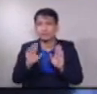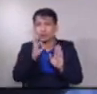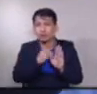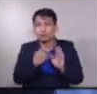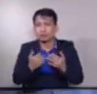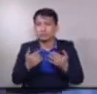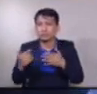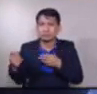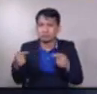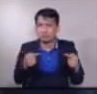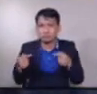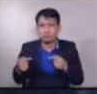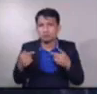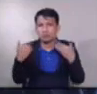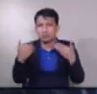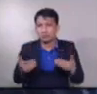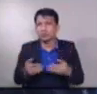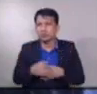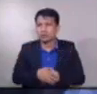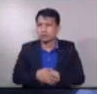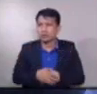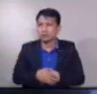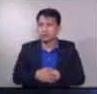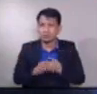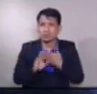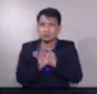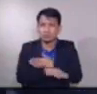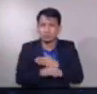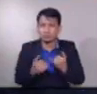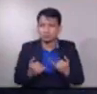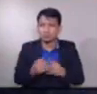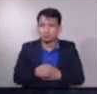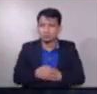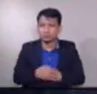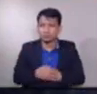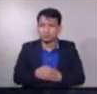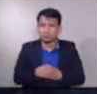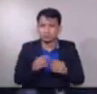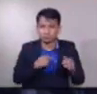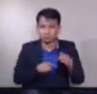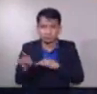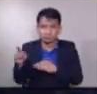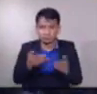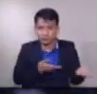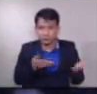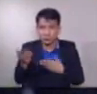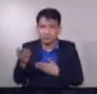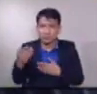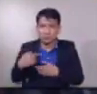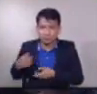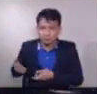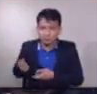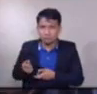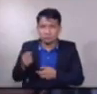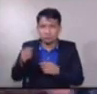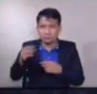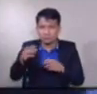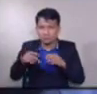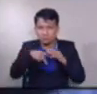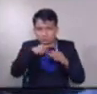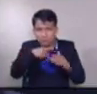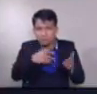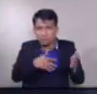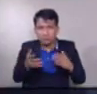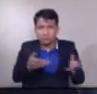war, after a certain commotion, pagbalik namin, alam naman naman, bababakwit kami, dala namin aming mga baboy, mga kabataan. Pagbalik